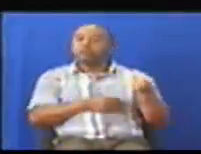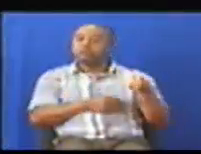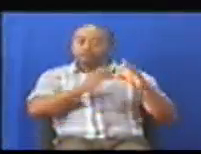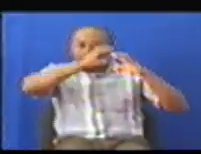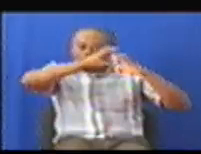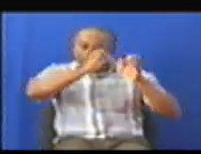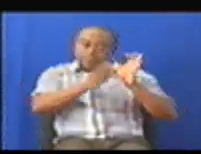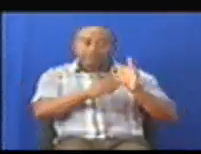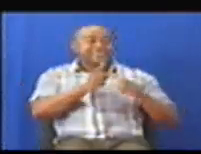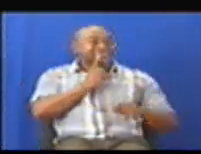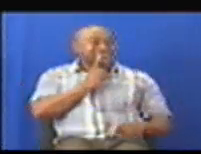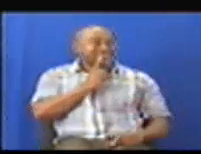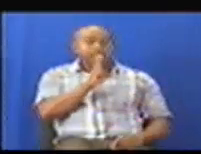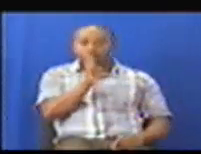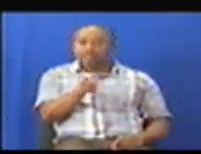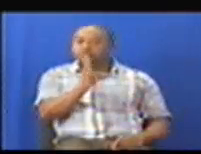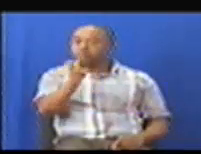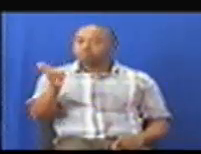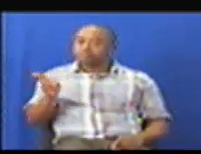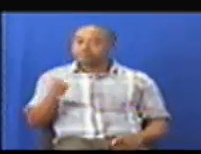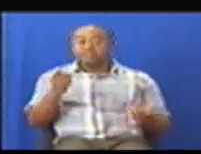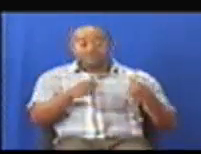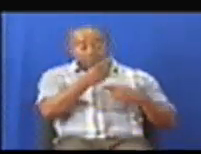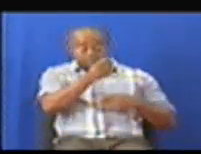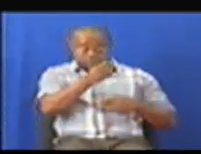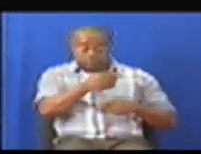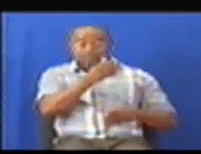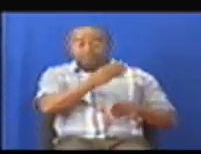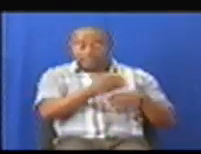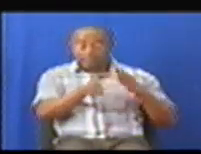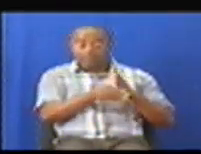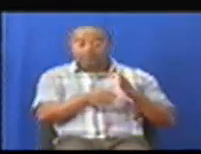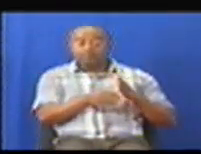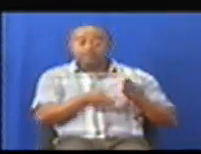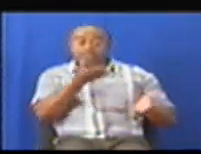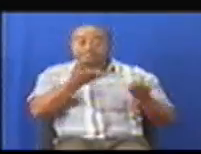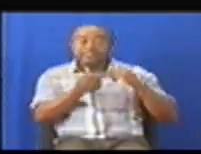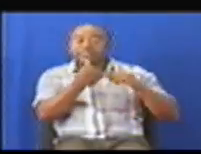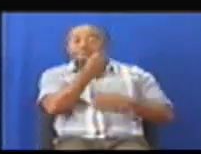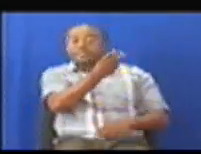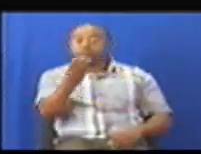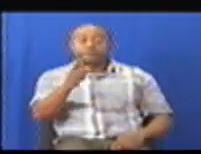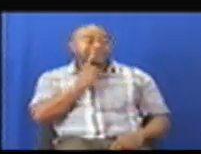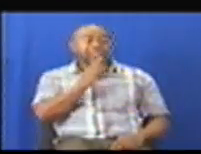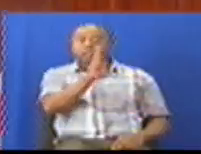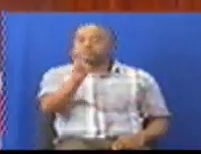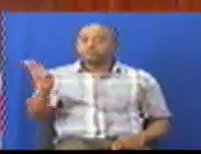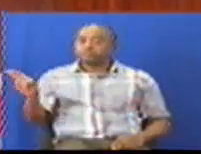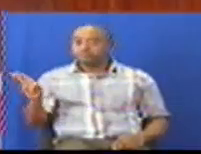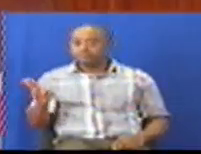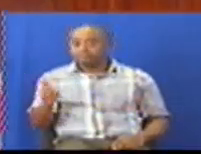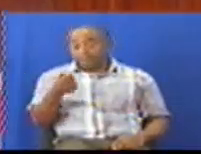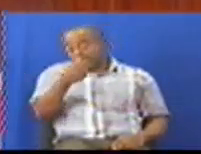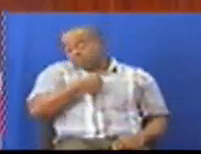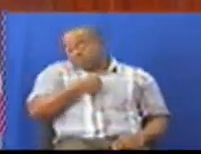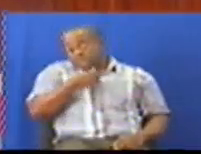maabara saba kila halmashauri, lakini vile vile mtakwenda kujenga zahanati 3 kila halmashauri. Mheshimiwa Naibu Spika, mimi sina cha